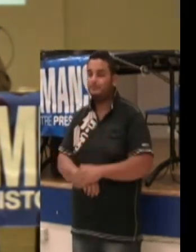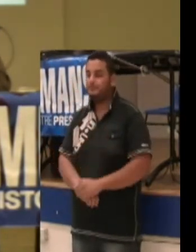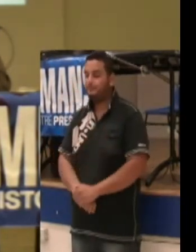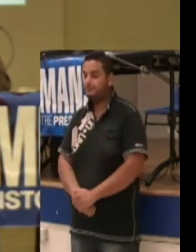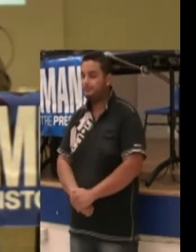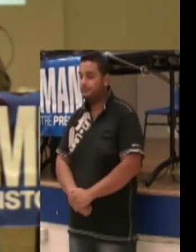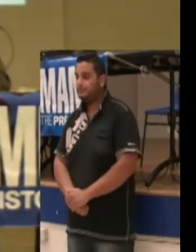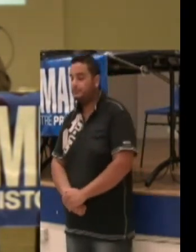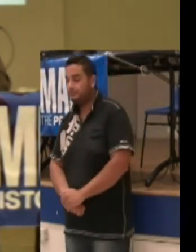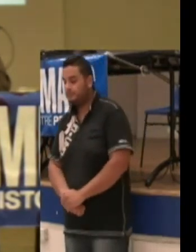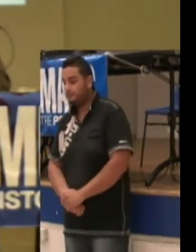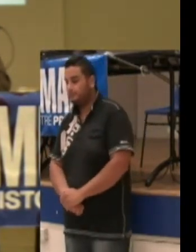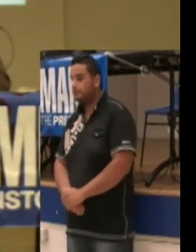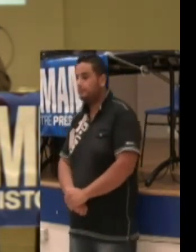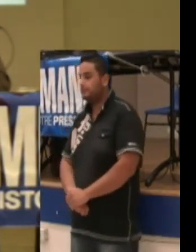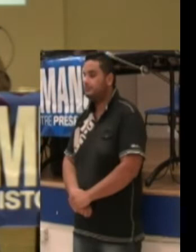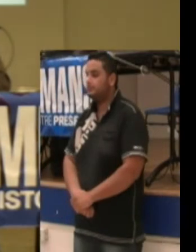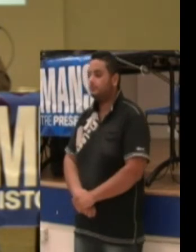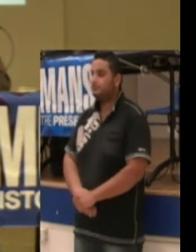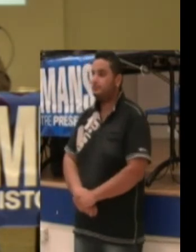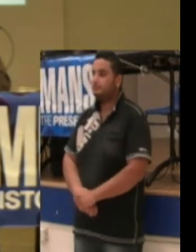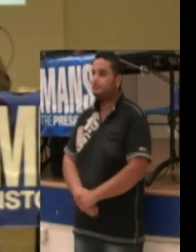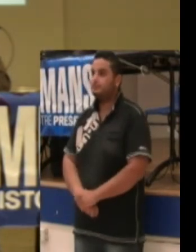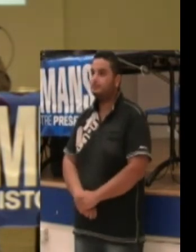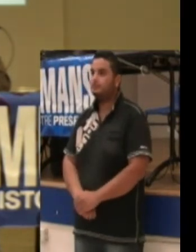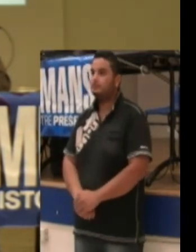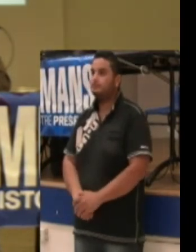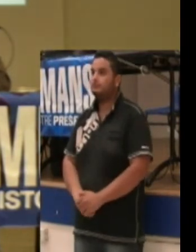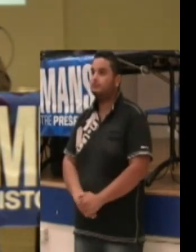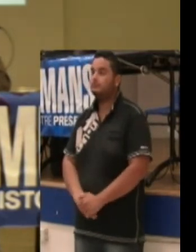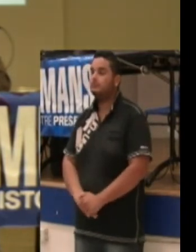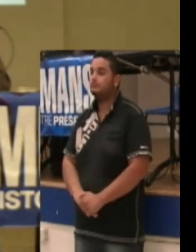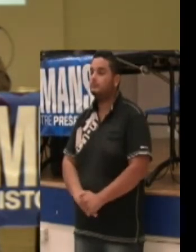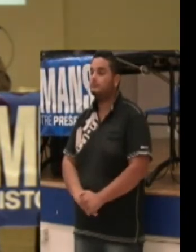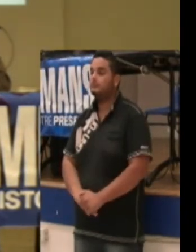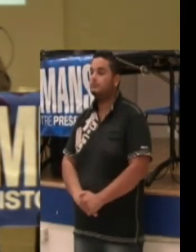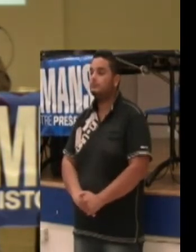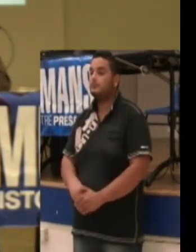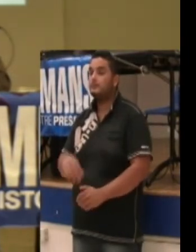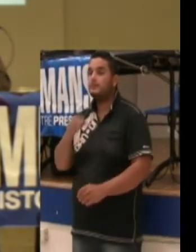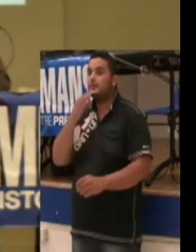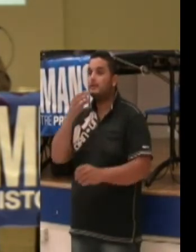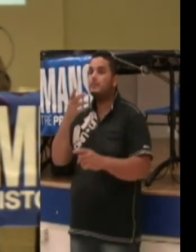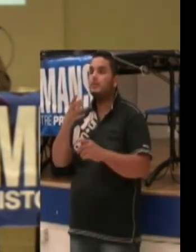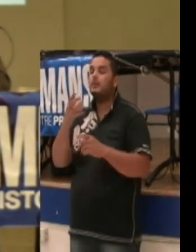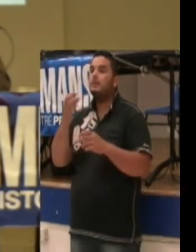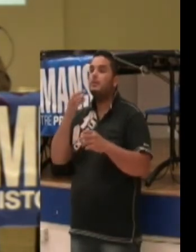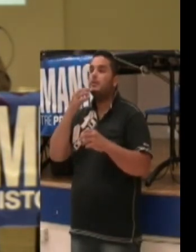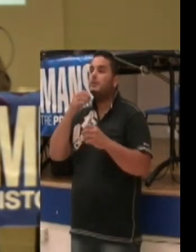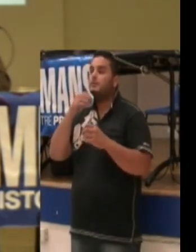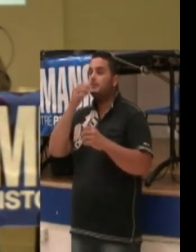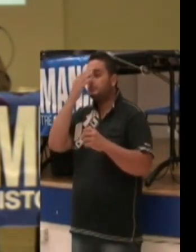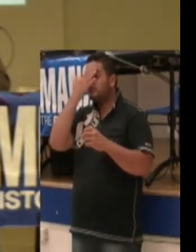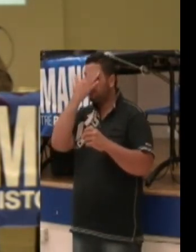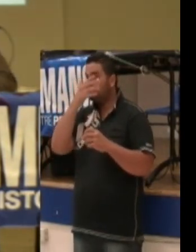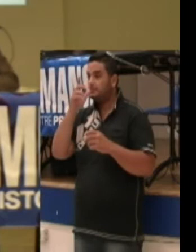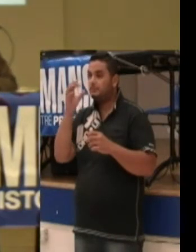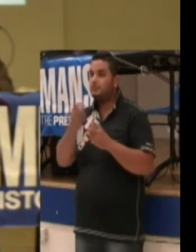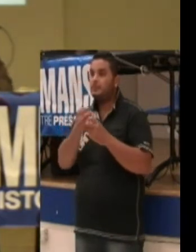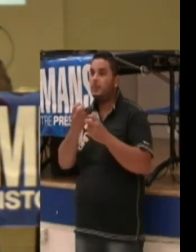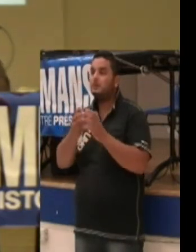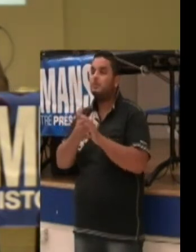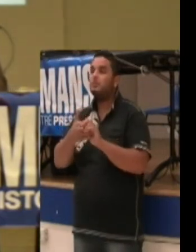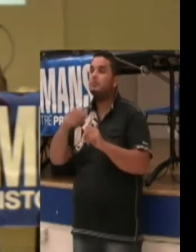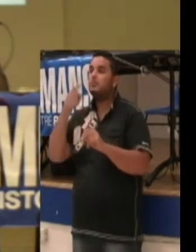autres. C'est-à-dire qu'on constate quelque chose qui ne va pas bien, c'est-à-dire qu'on nous prône une société par le biais du paraître, qu'on sera beaucoup